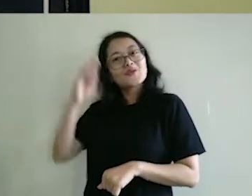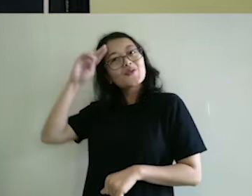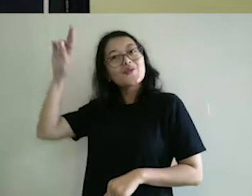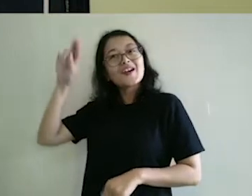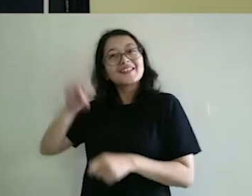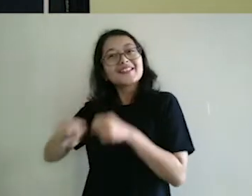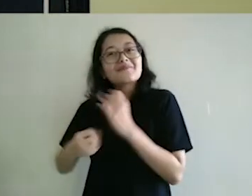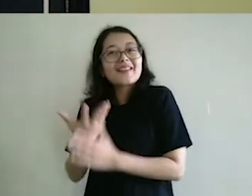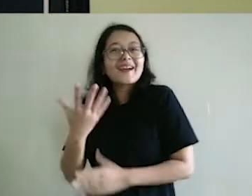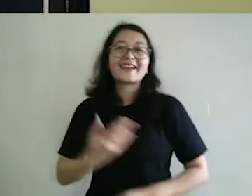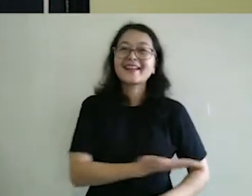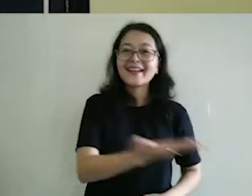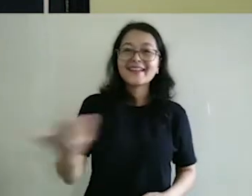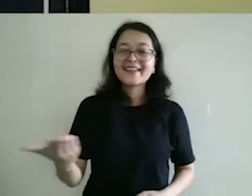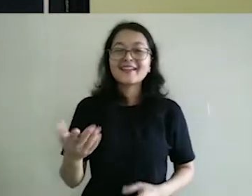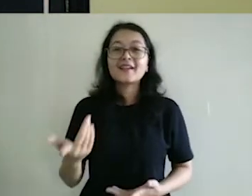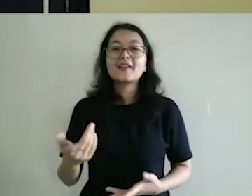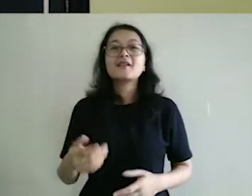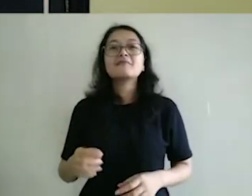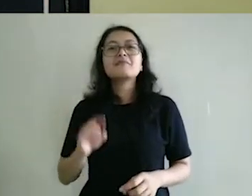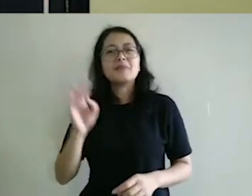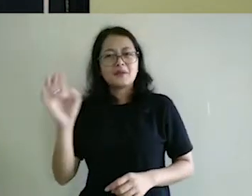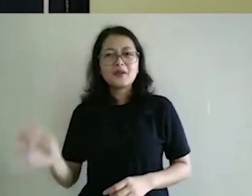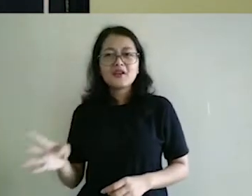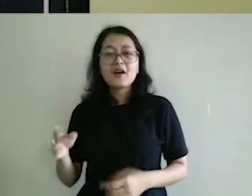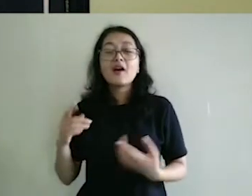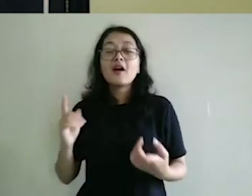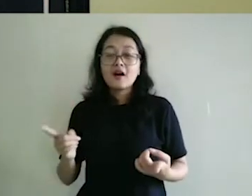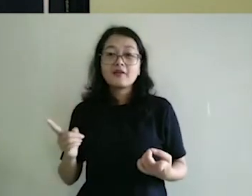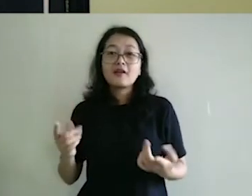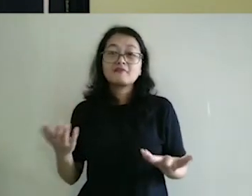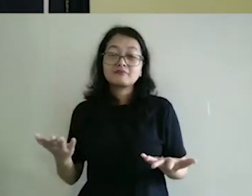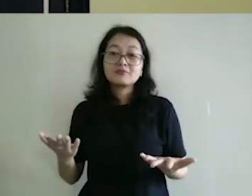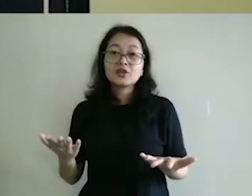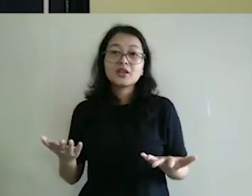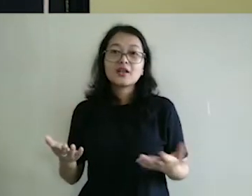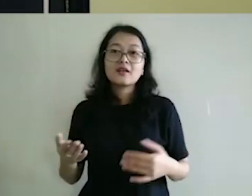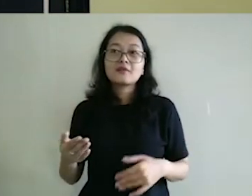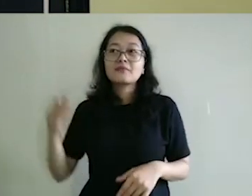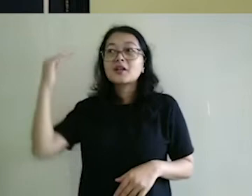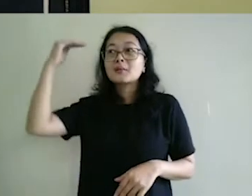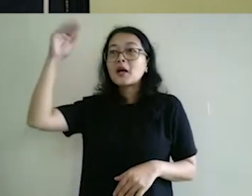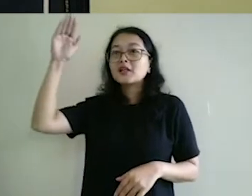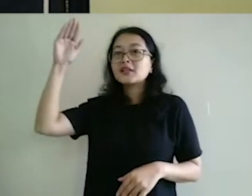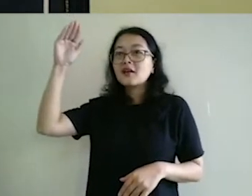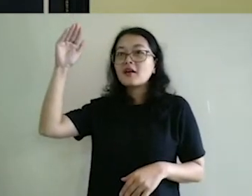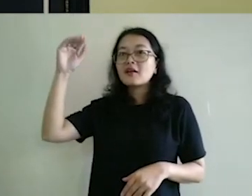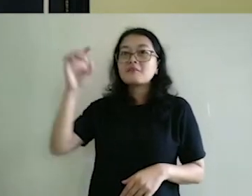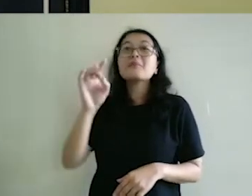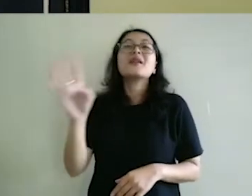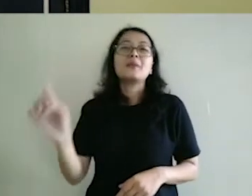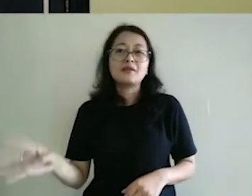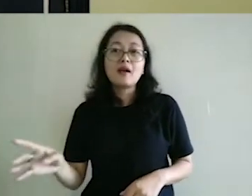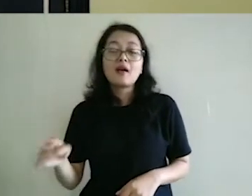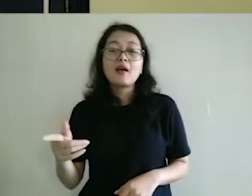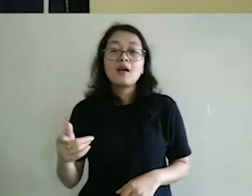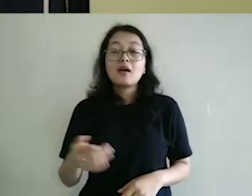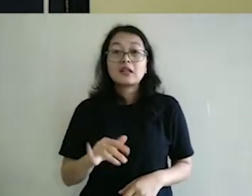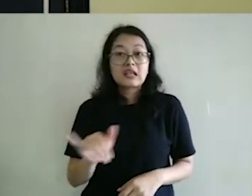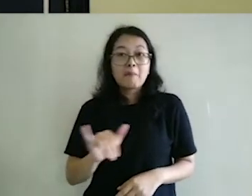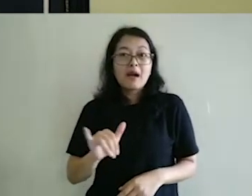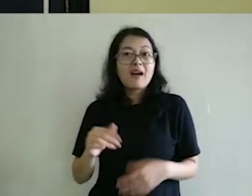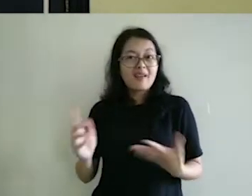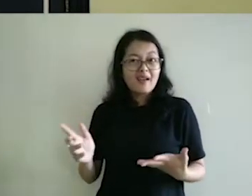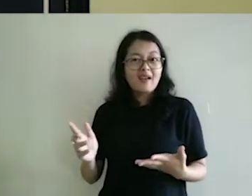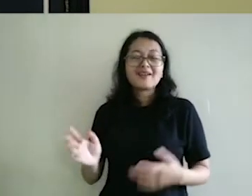dalam kehidupan kita antara satu dan lainnya tidak sama. Tidak ada remaja yang sama sampai kapanpun.